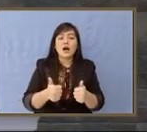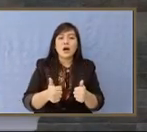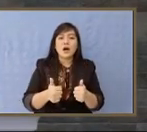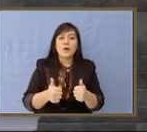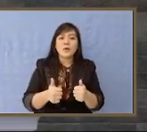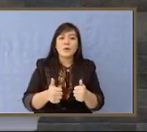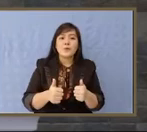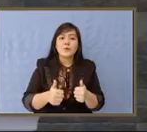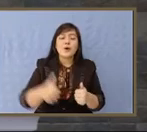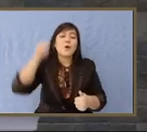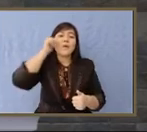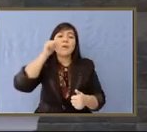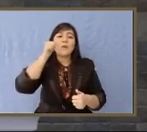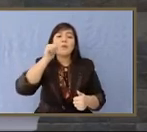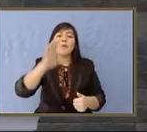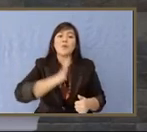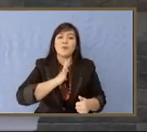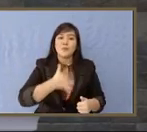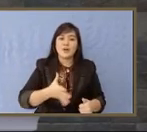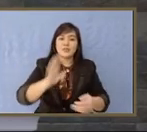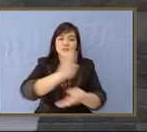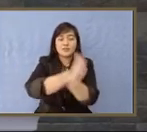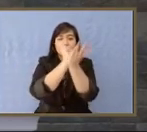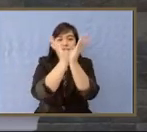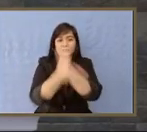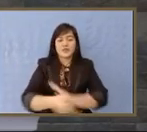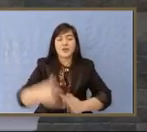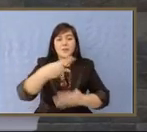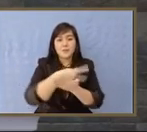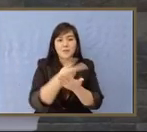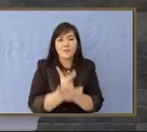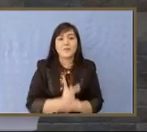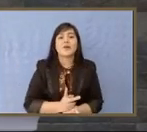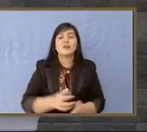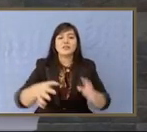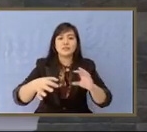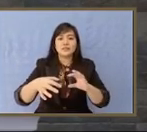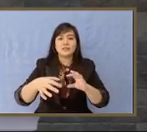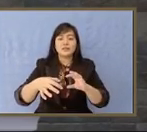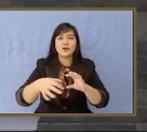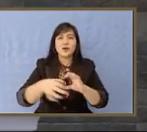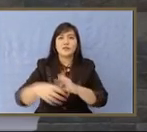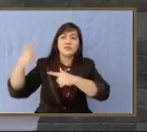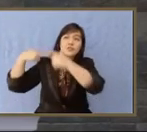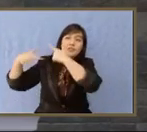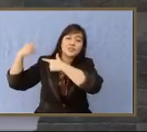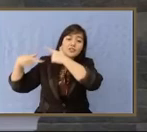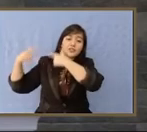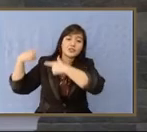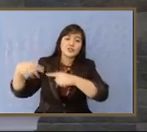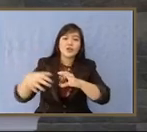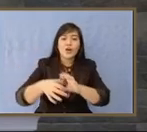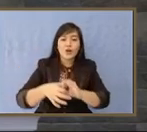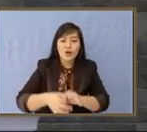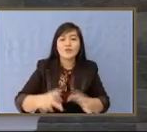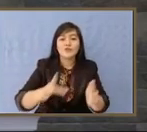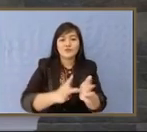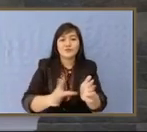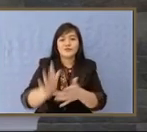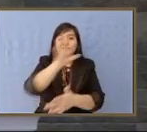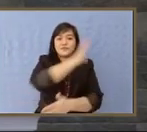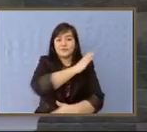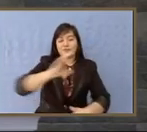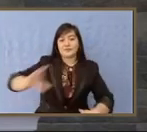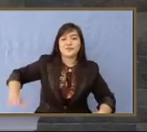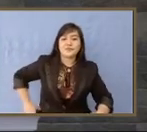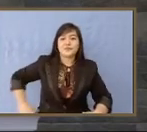woman became part ng ancestors ng Panginoong Jesucristo. See? So, maganda yan. Magandang